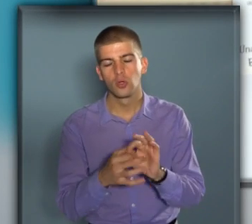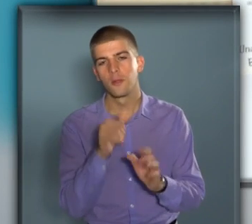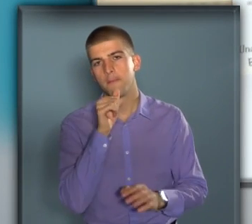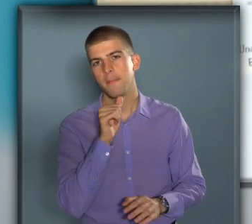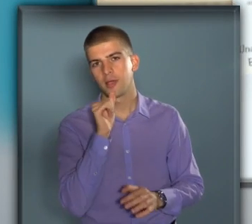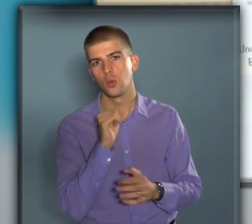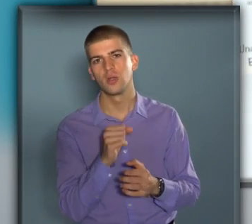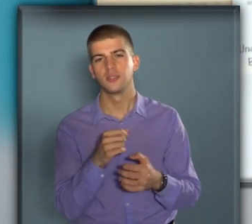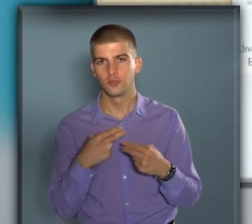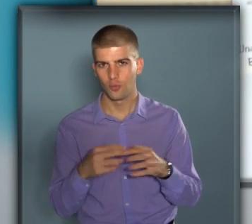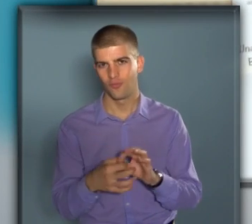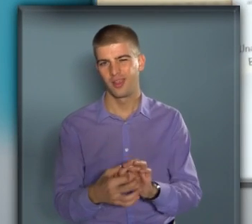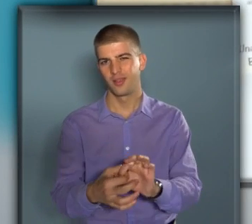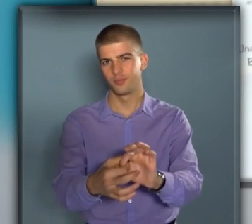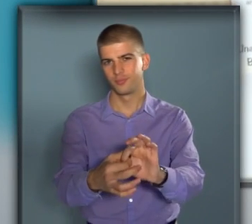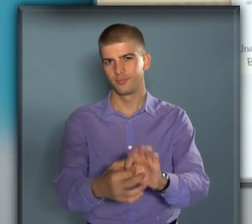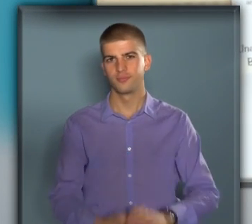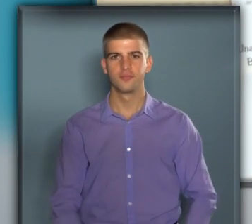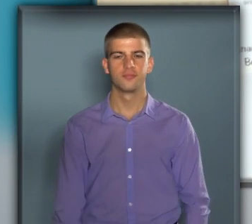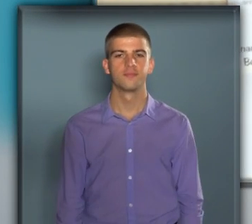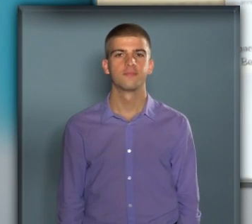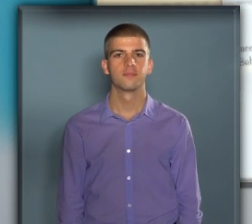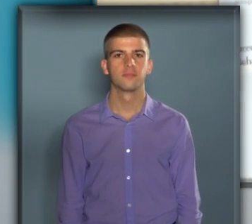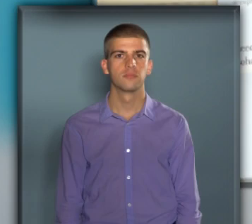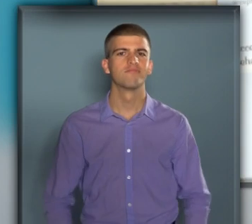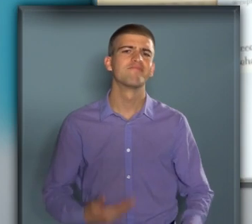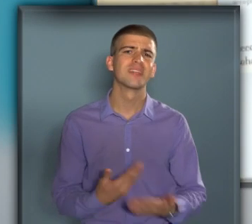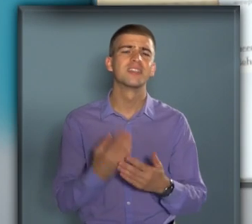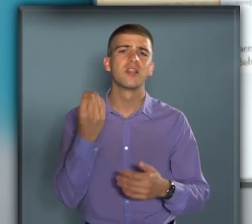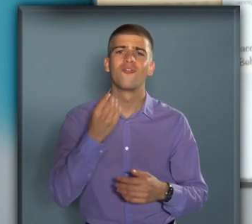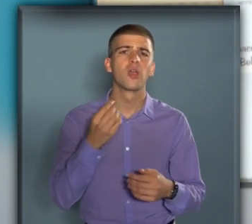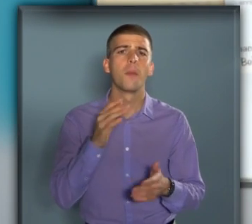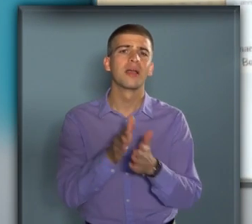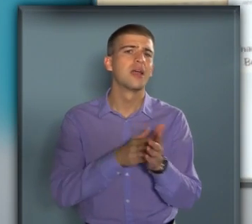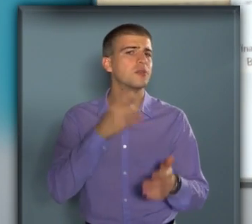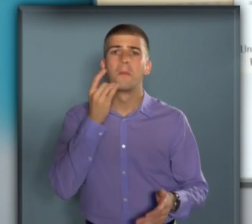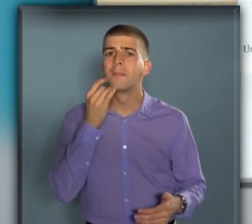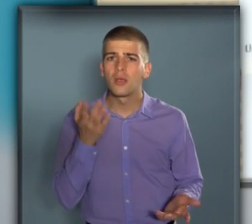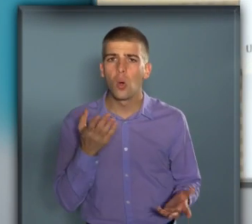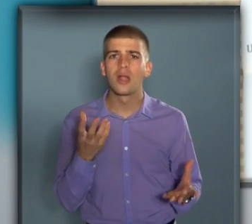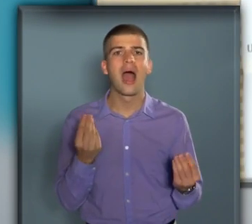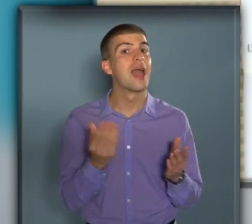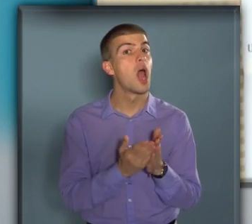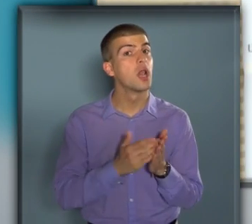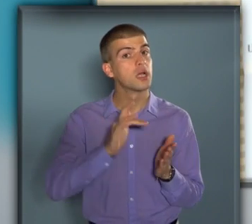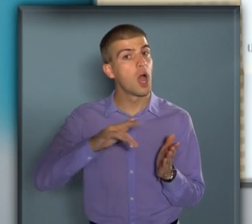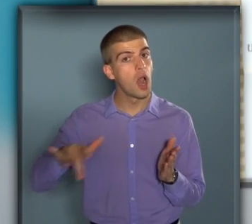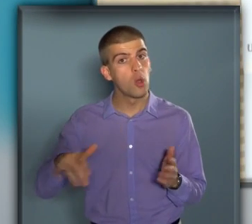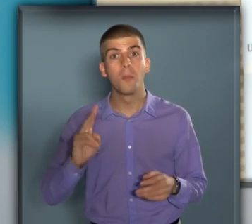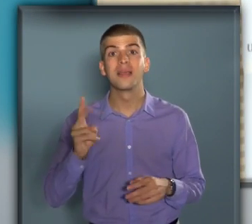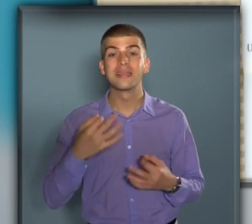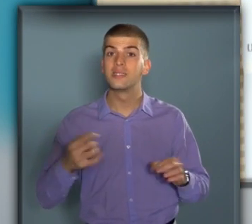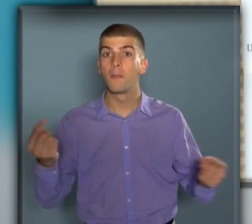őrizni. Mesélj el nekem, hogy mikor kezdődik ez a tanfolyam, hány alkalmas lesz, kiket várnak rá,